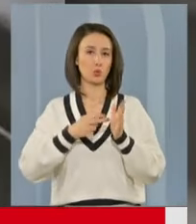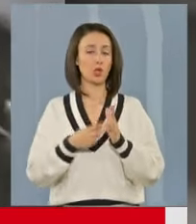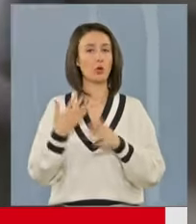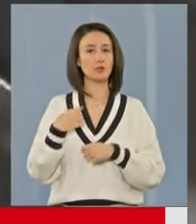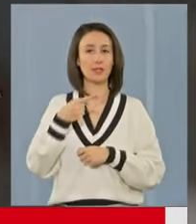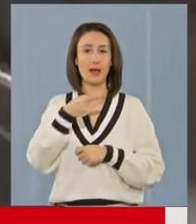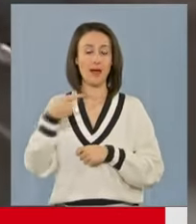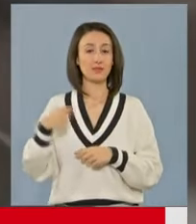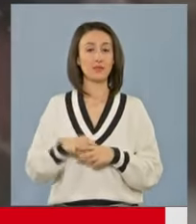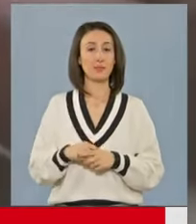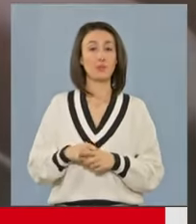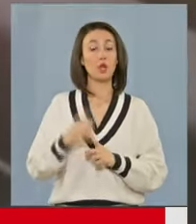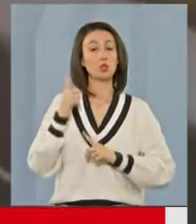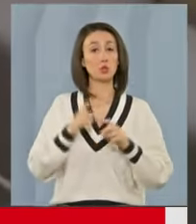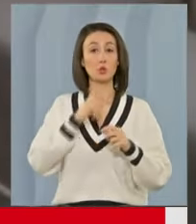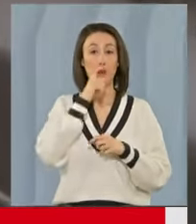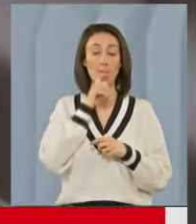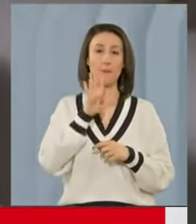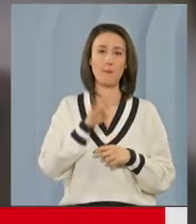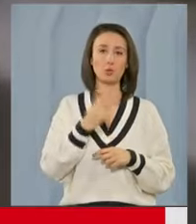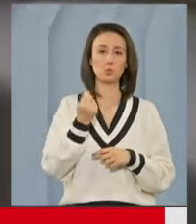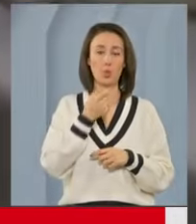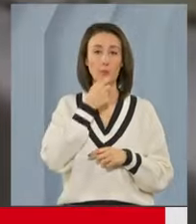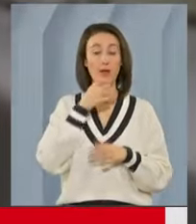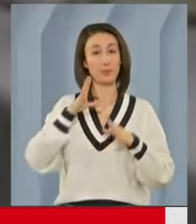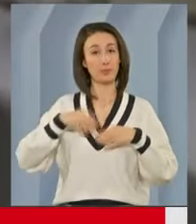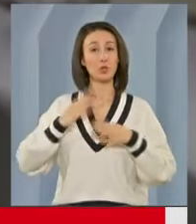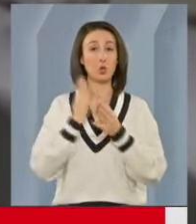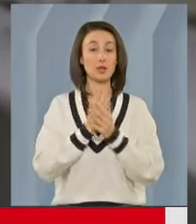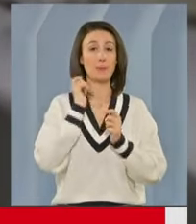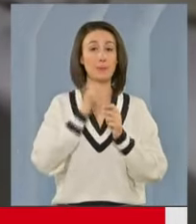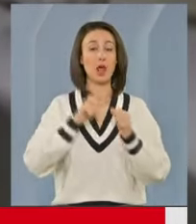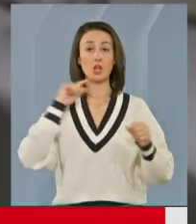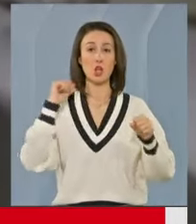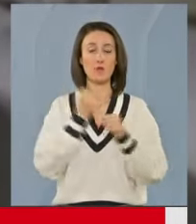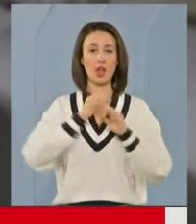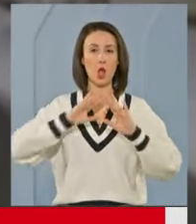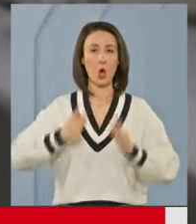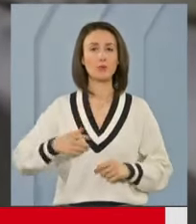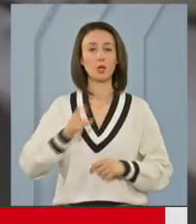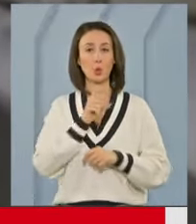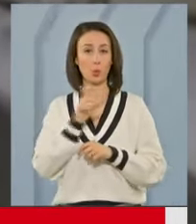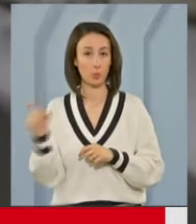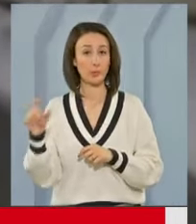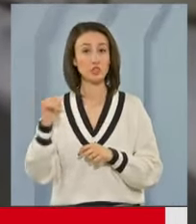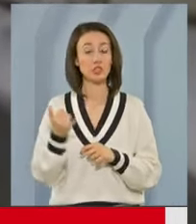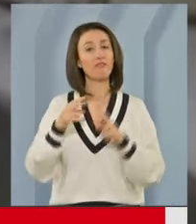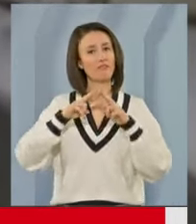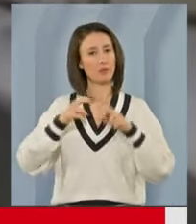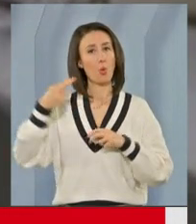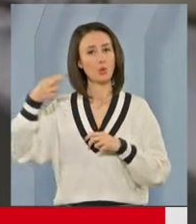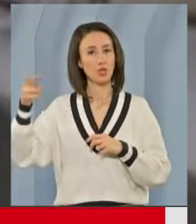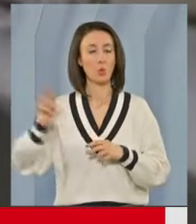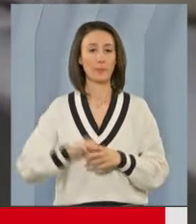fost negativ cu toate astea bărbatul de 48 de ani s a ales cu un dosar penal pentru vătămare corporală din culpă iar cercetările